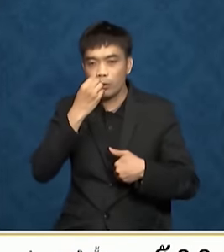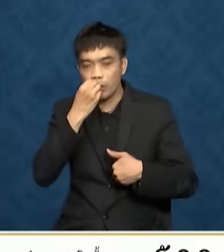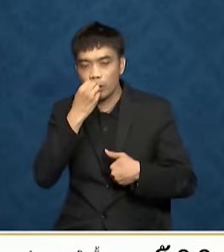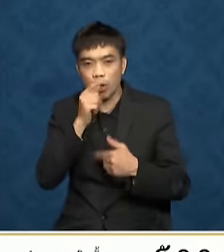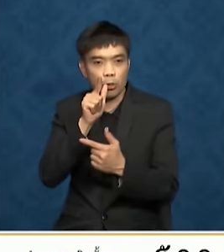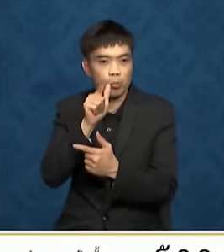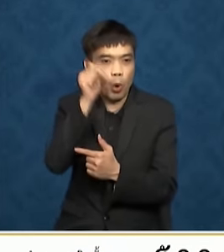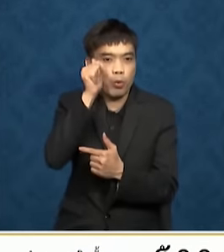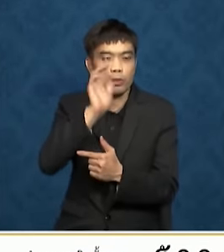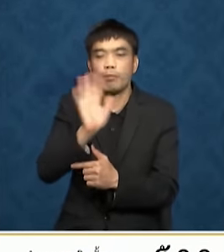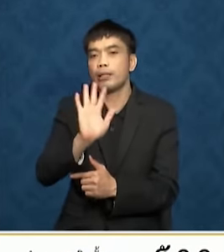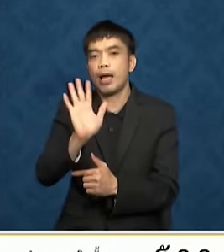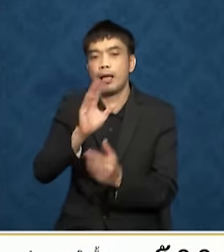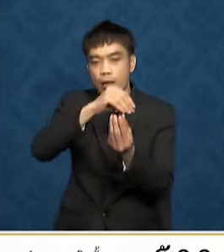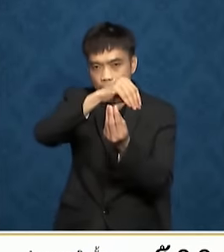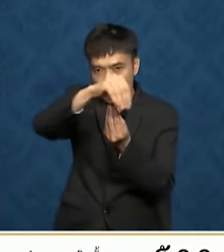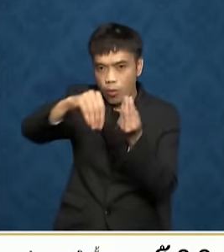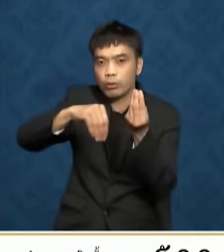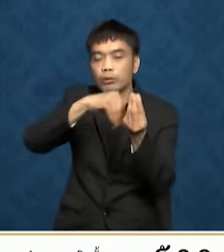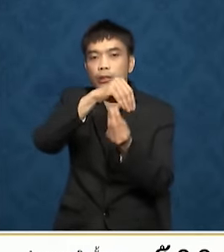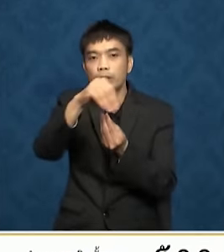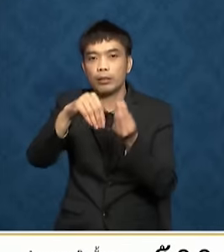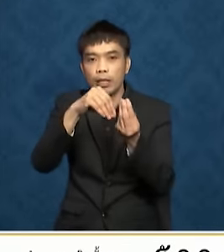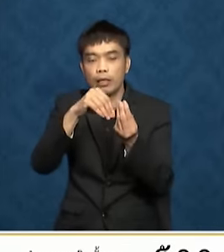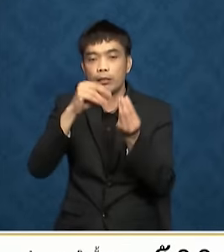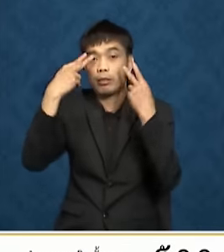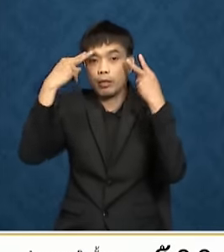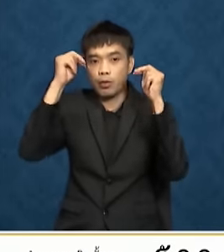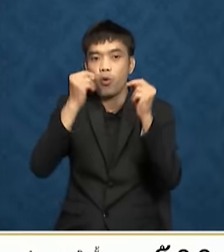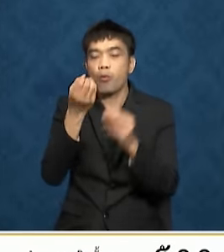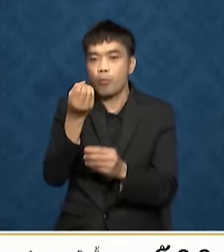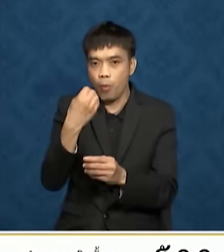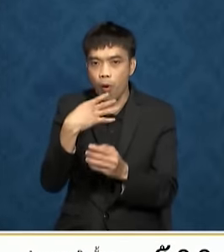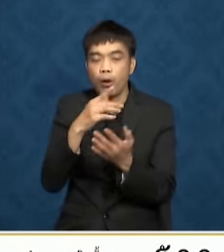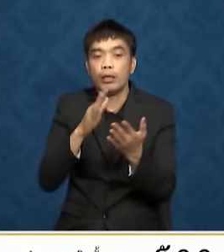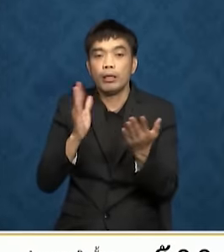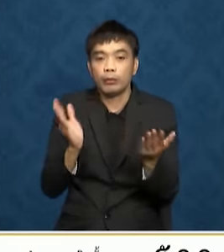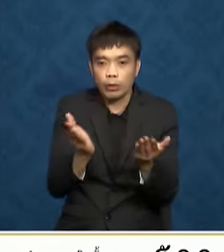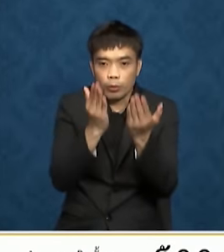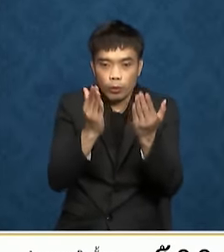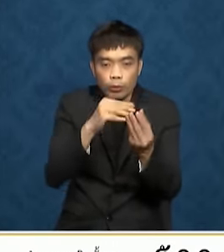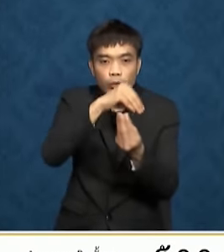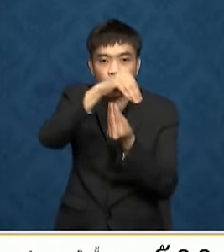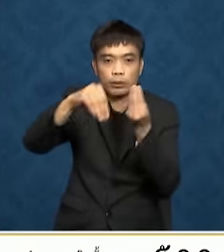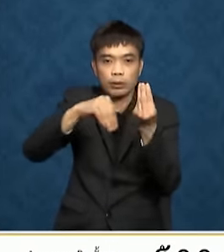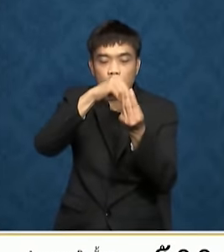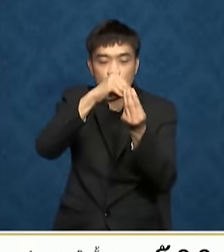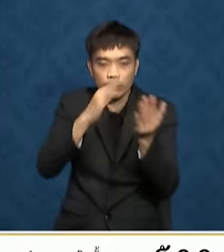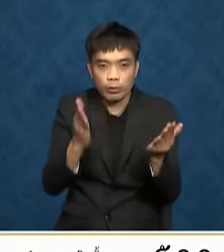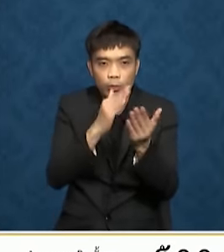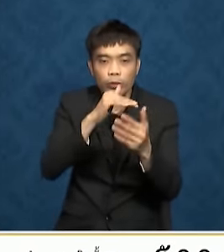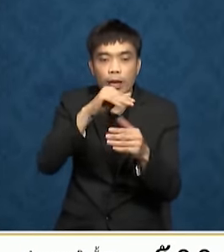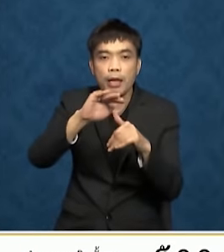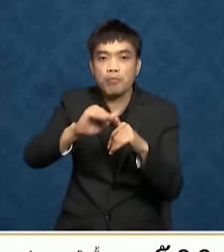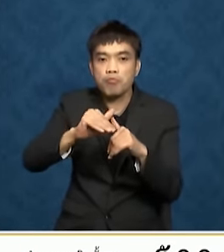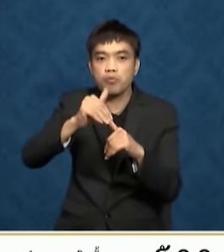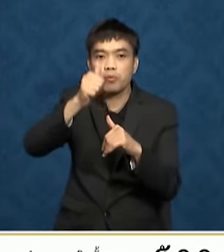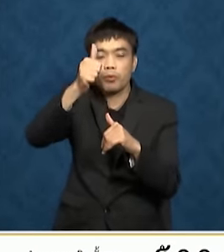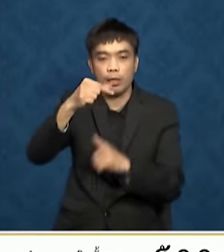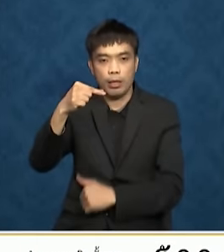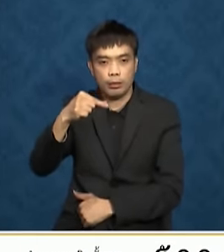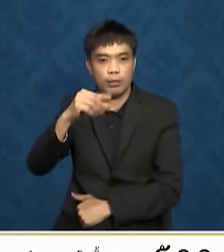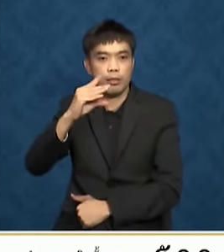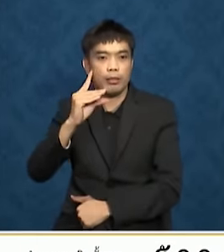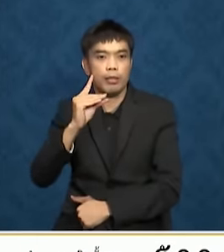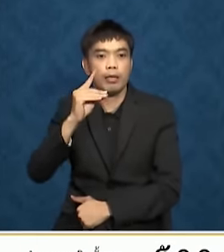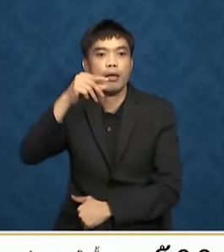เศรษฐกิจอย่างที่อดีตนายกรัฐมนตรีได้พูดไว้การกระตุ้นเศรษฐกิจนั้นมีหลายมิติยกตัวอย่างให้ครับ GDPมันก็